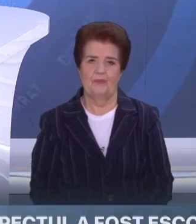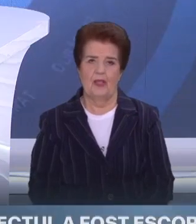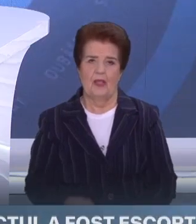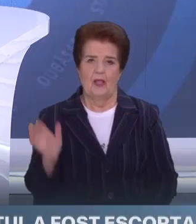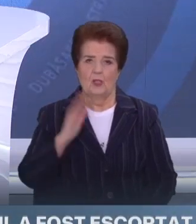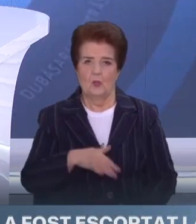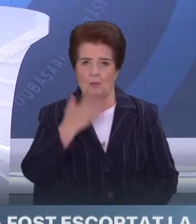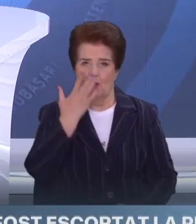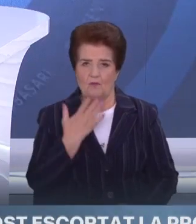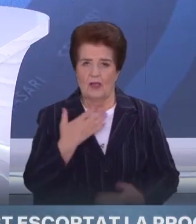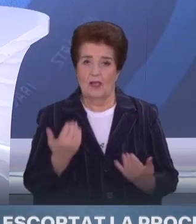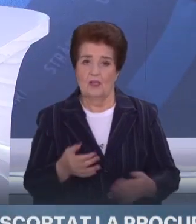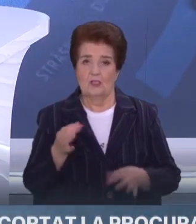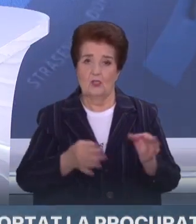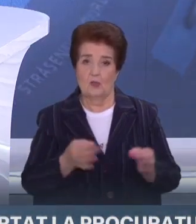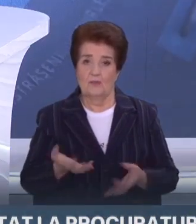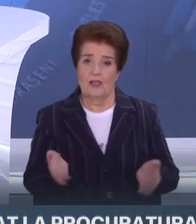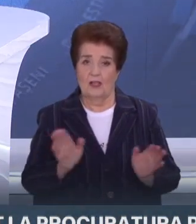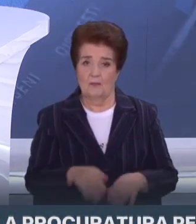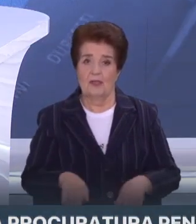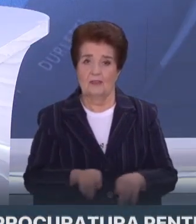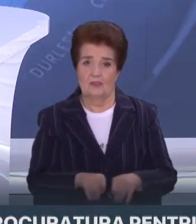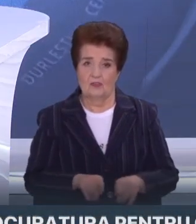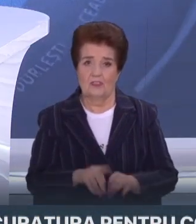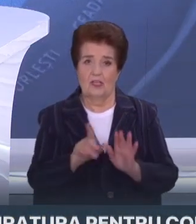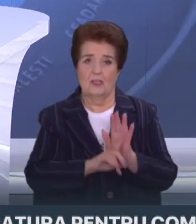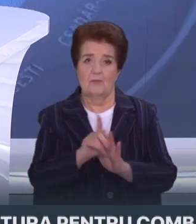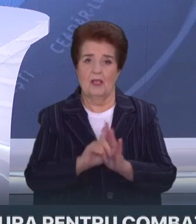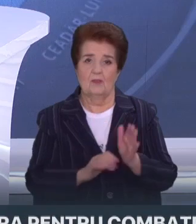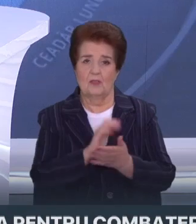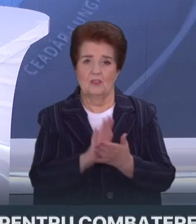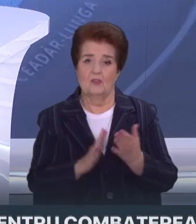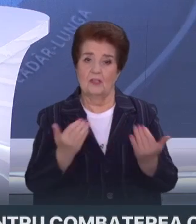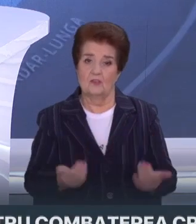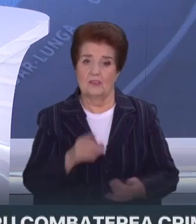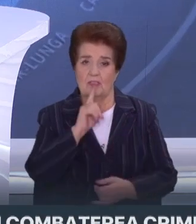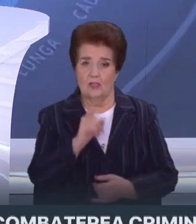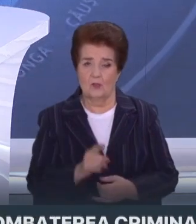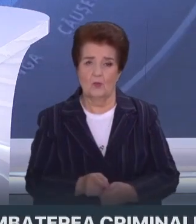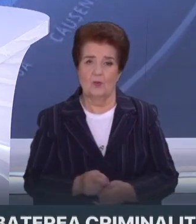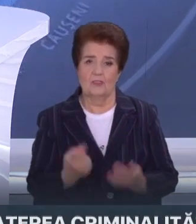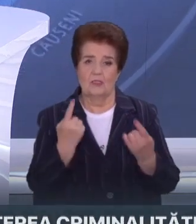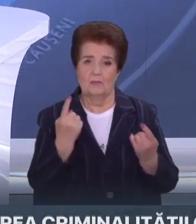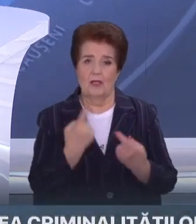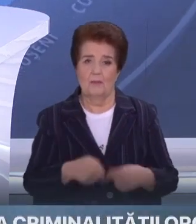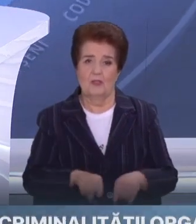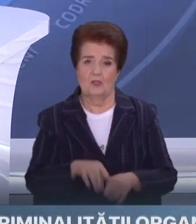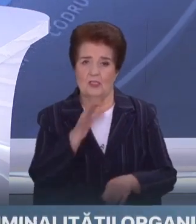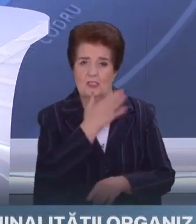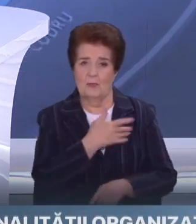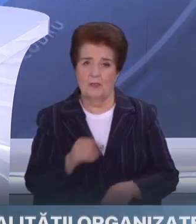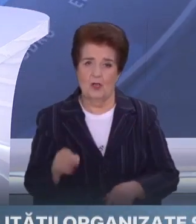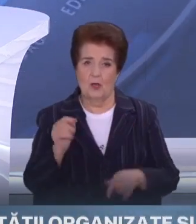După vară secetoasă și toamna a rămas în aceeași notă, temperaturile care se înregistrează în aceste luni sunt prea mari pentru această perioadă a anului,